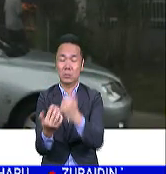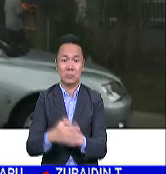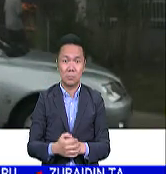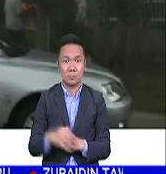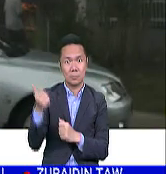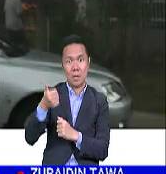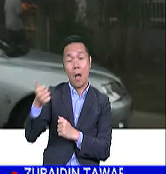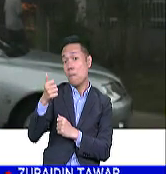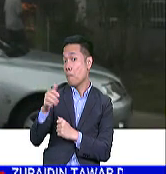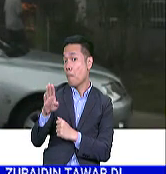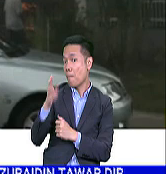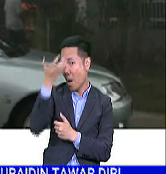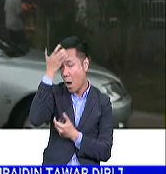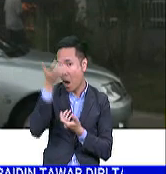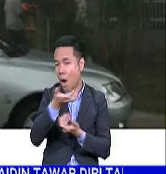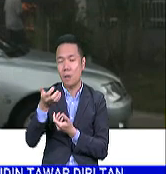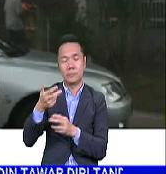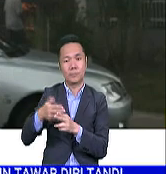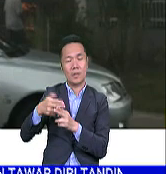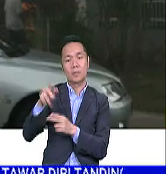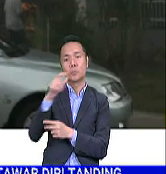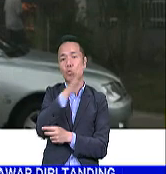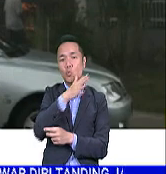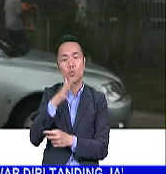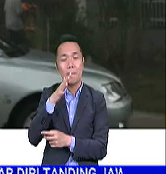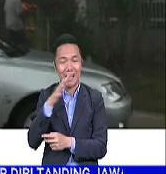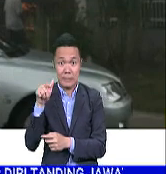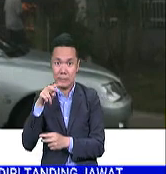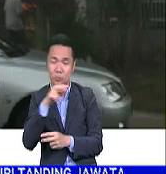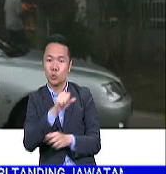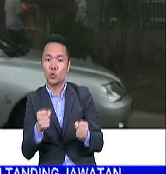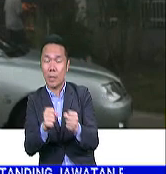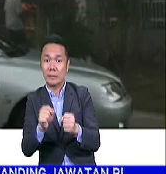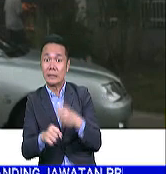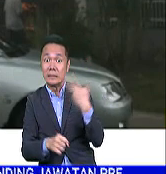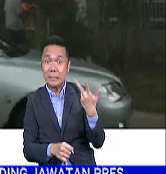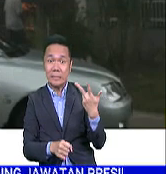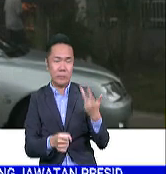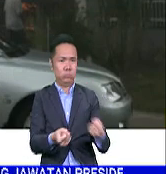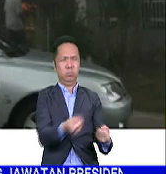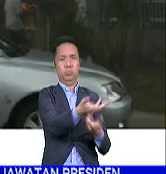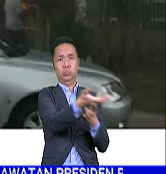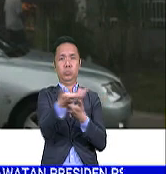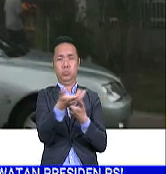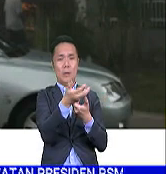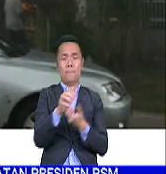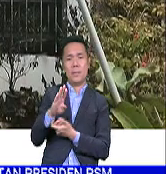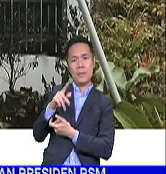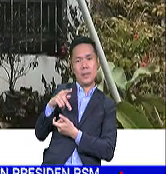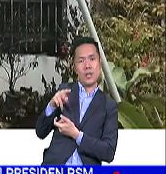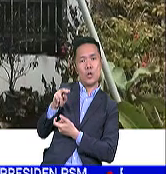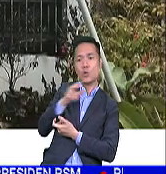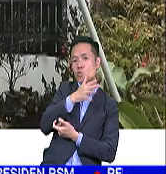Penguasa Kanan Bomba dan Penyelamat 2, Ketua Zon Sungai Petani Shobin Abdul Kadir berkata, 3 jentera bomba dari BBP Sungai